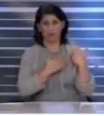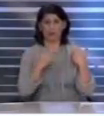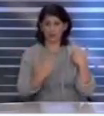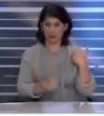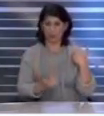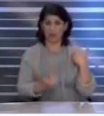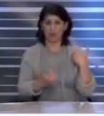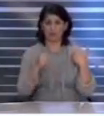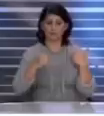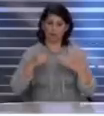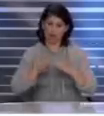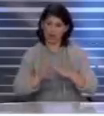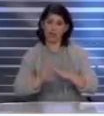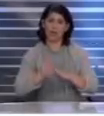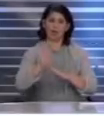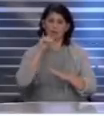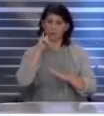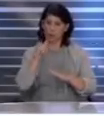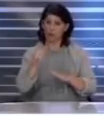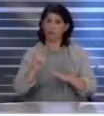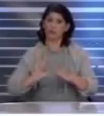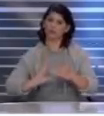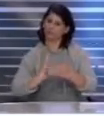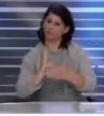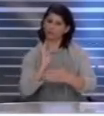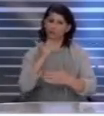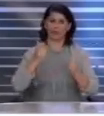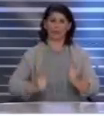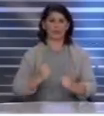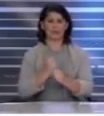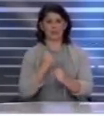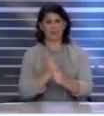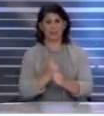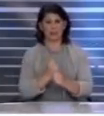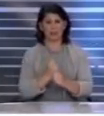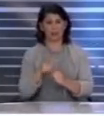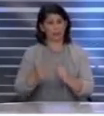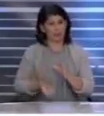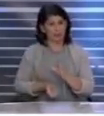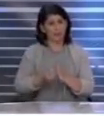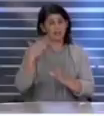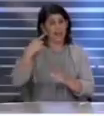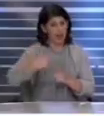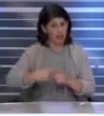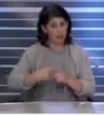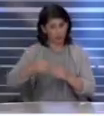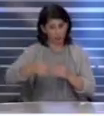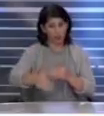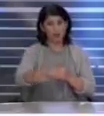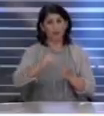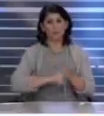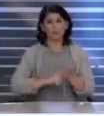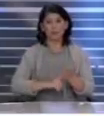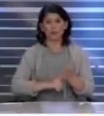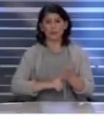υπάρξει μια ανάκαμψη διαρκής και δημιουργική θέσεων εργασίας. Για την νέα αυτή Ελλάδα του αύριο, θα πρέπει επίσης να